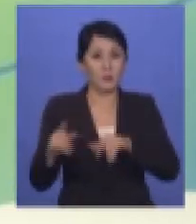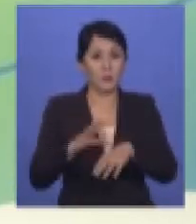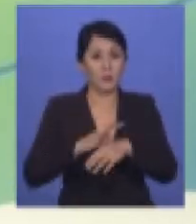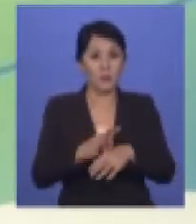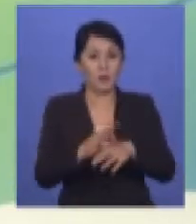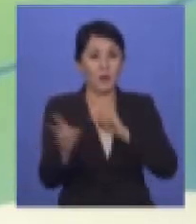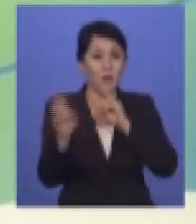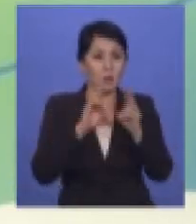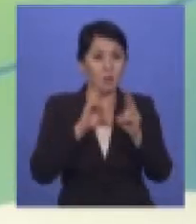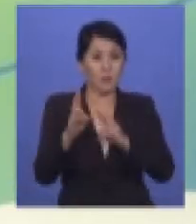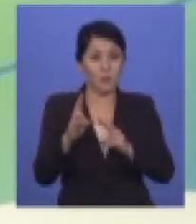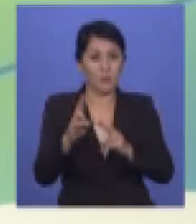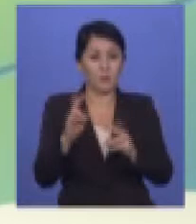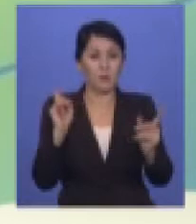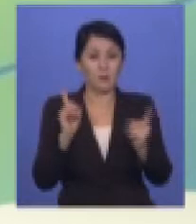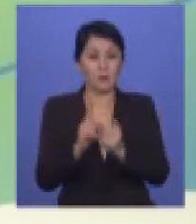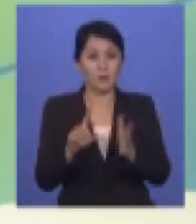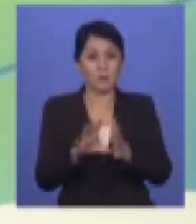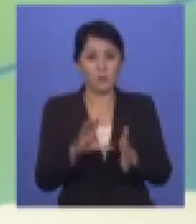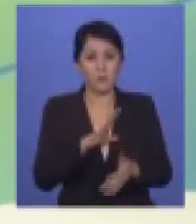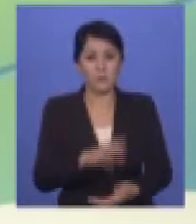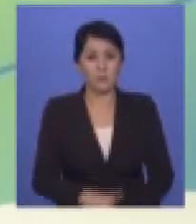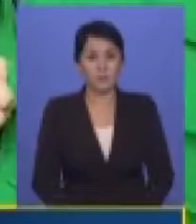өткізді. Жиынға әріптестеріміз де барып қайтты.